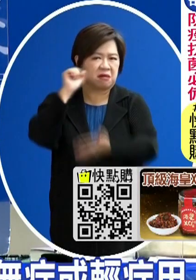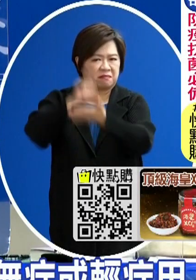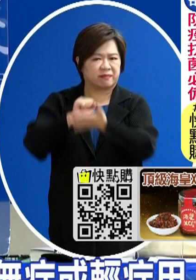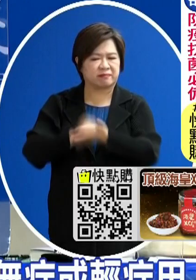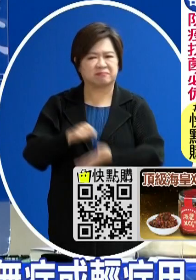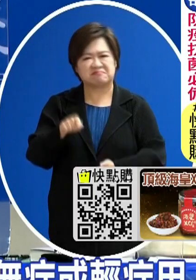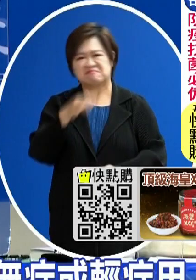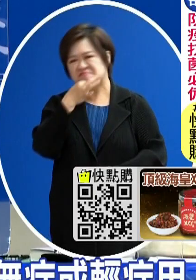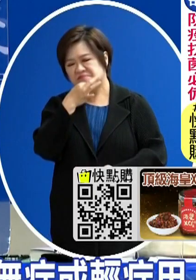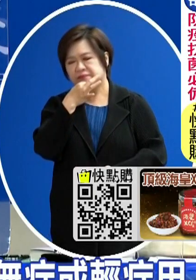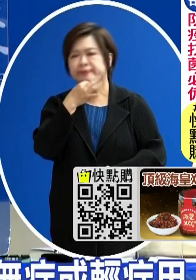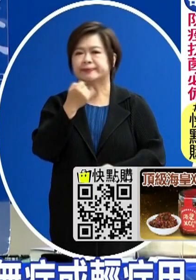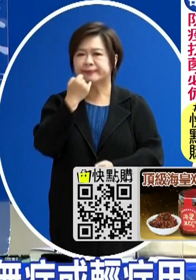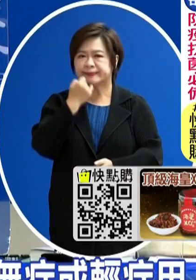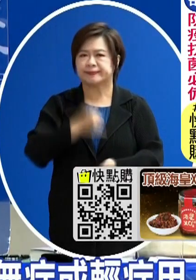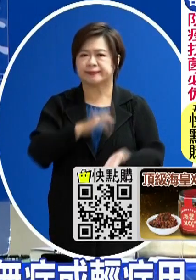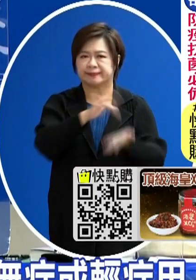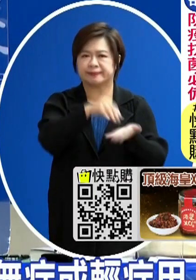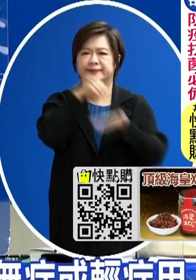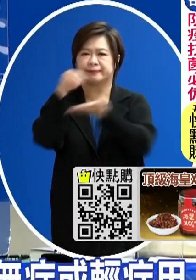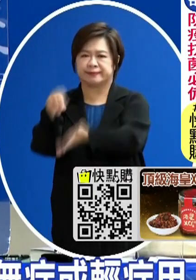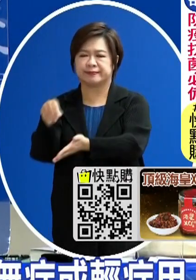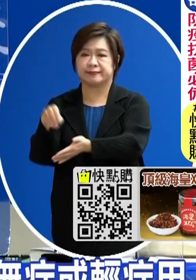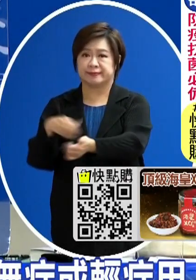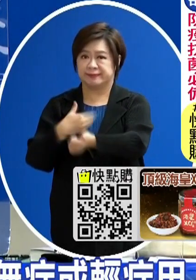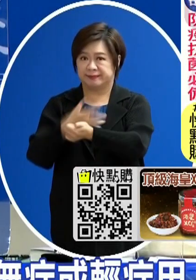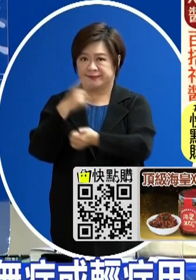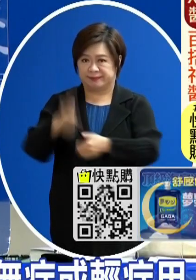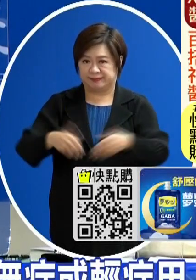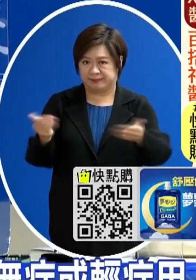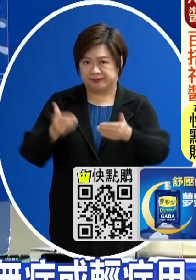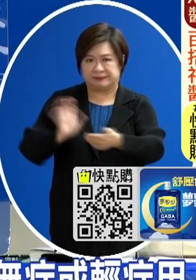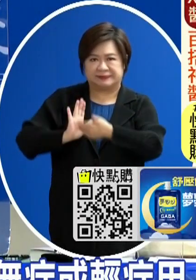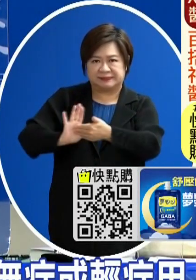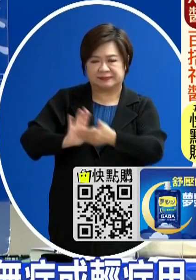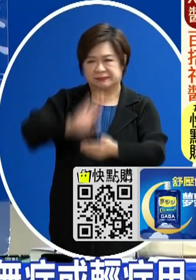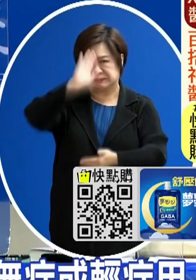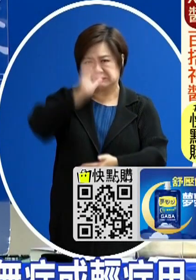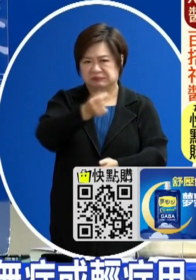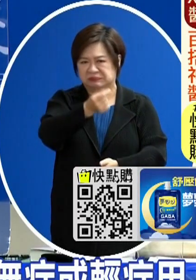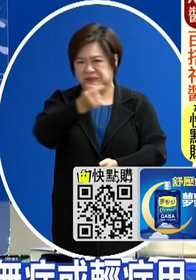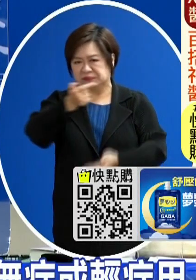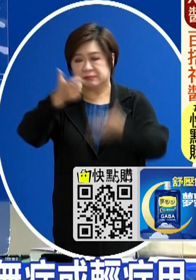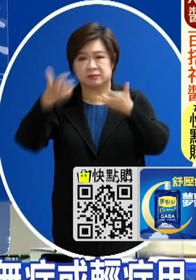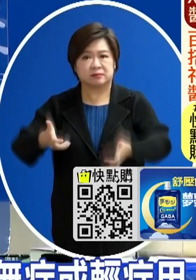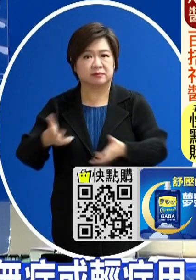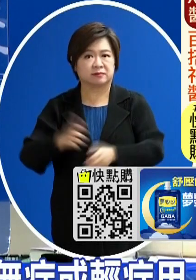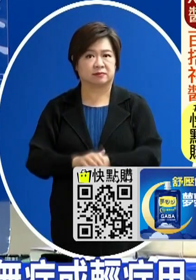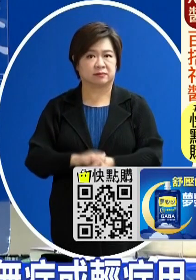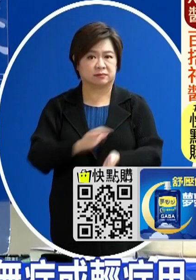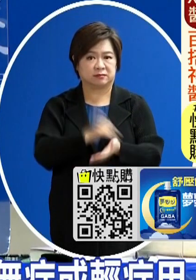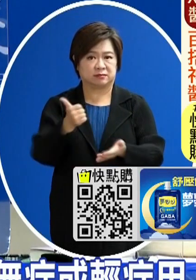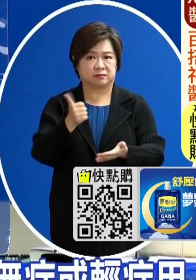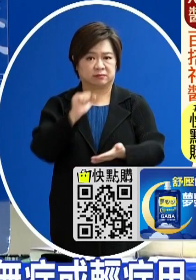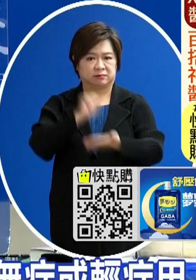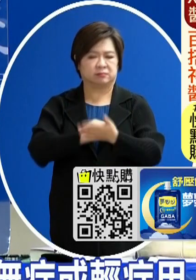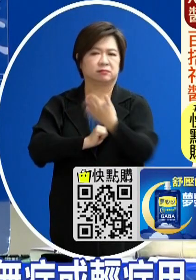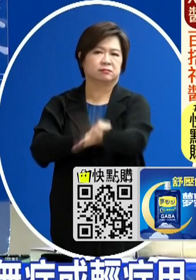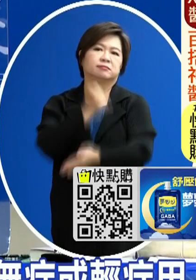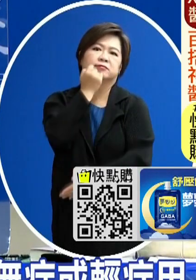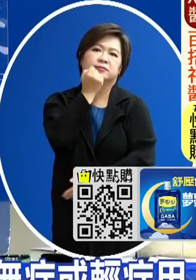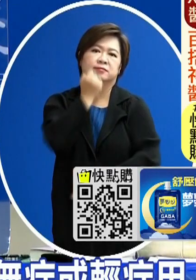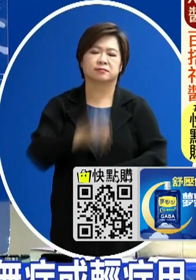录等等，就是符合我们可以来处方作为高风险因子的这个依据，那医师处方就可以来使